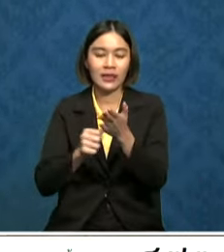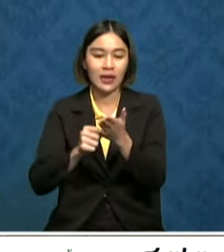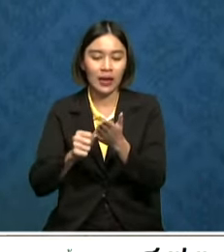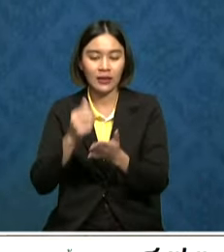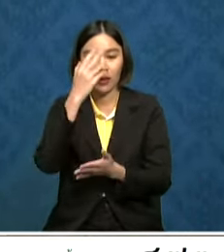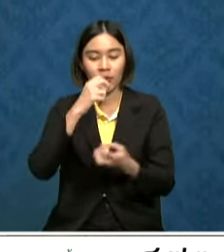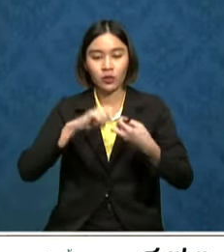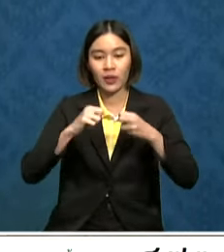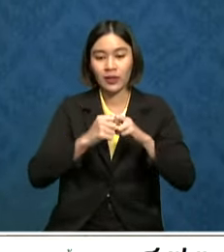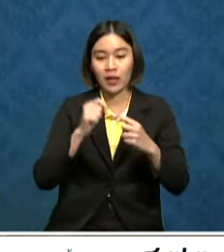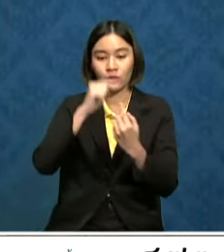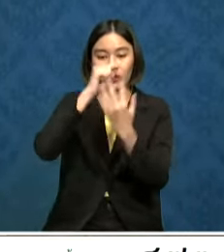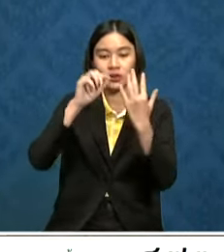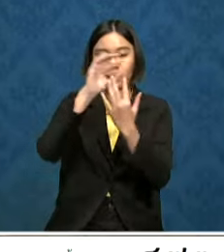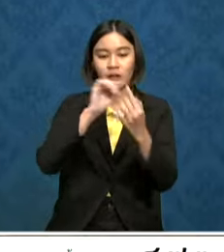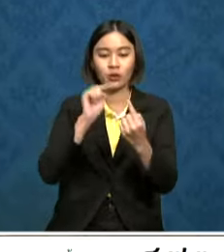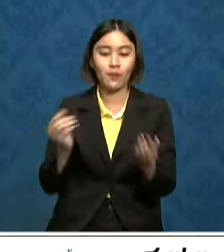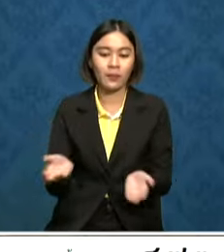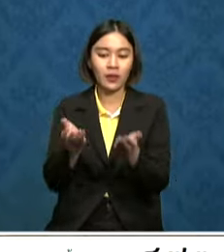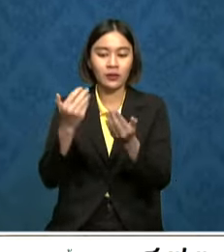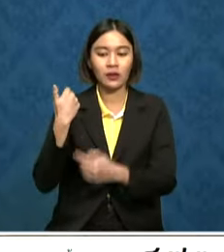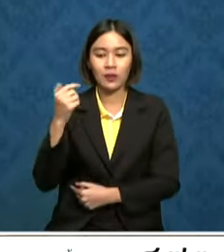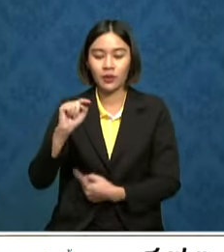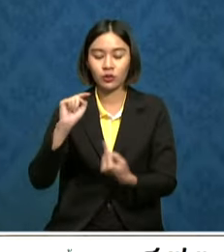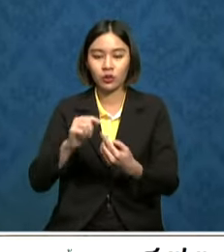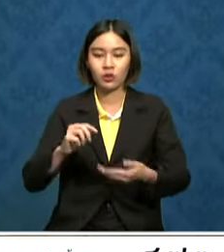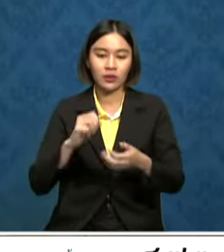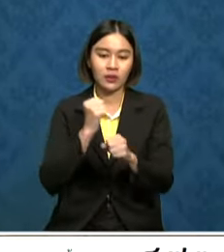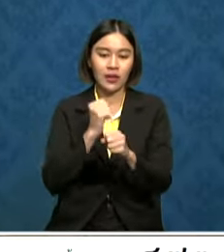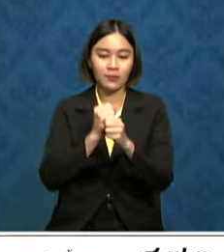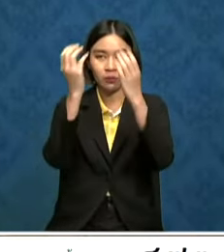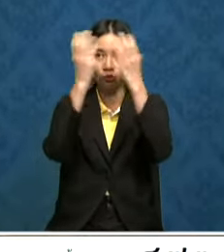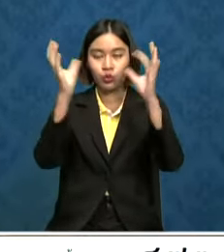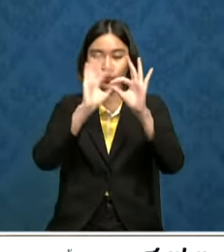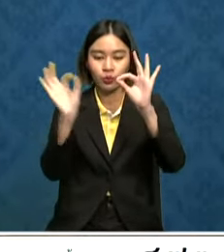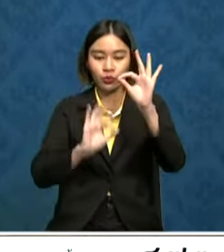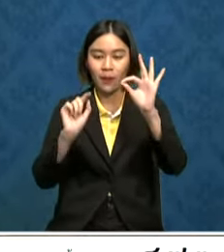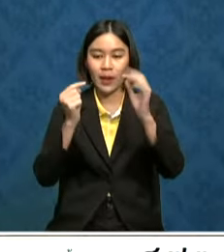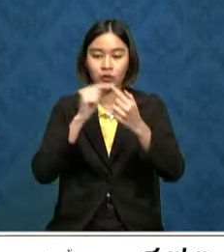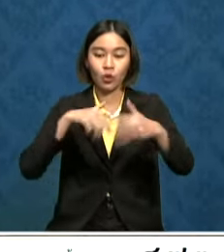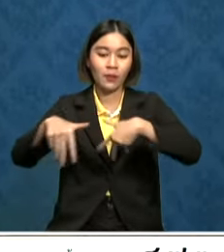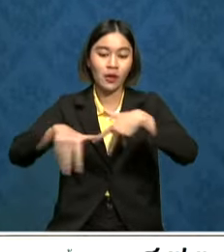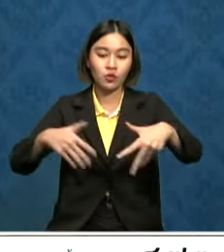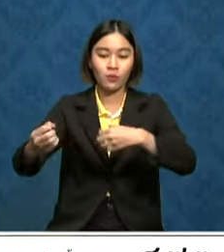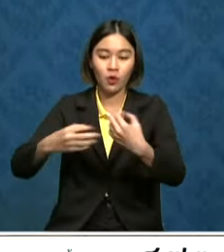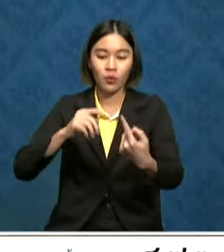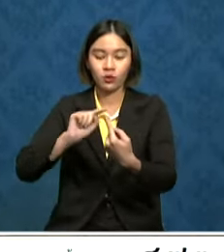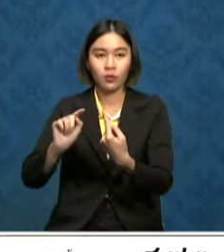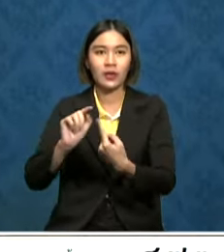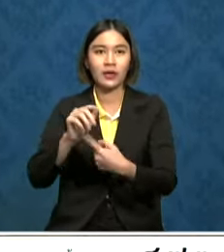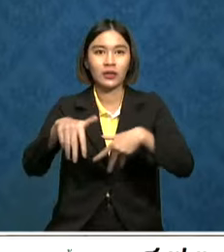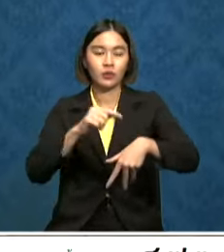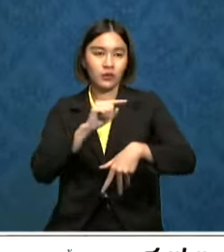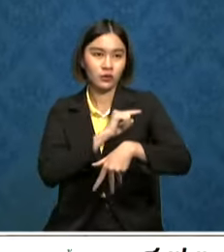วิกฤตประเทศการผลักดันให้เกิดการยกร่างรัฐธรรมนูญฉบับใหม่ที่มาจากประชาชนโดยประชาชน